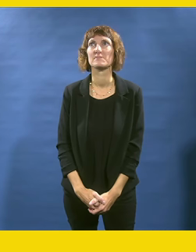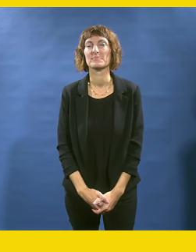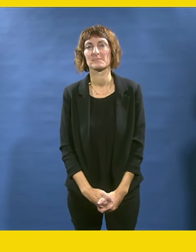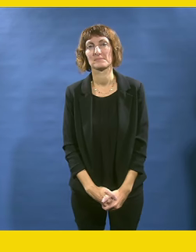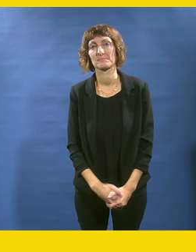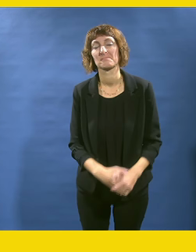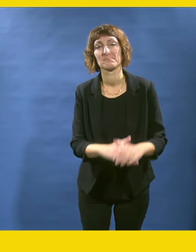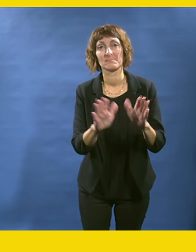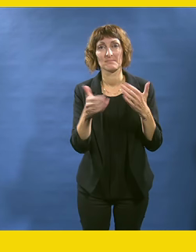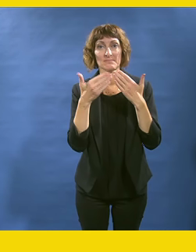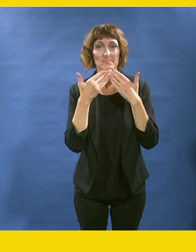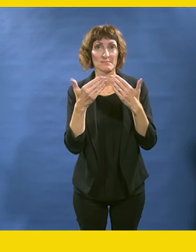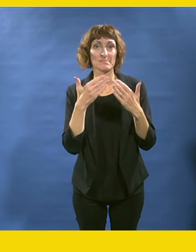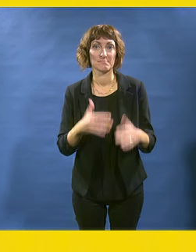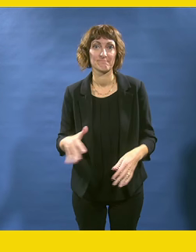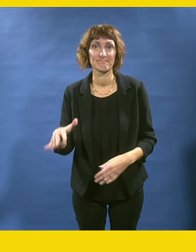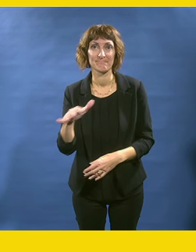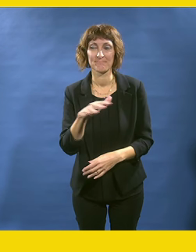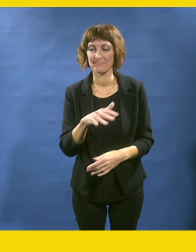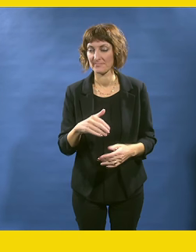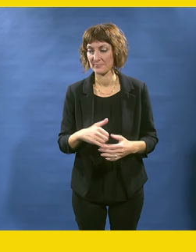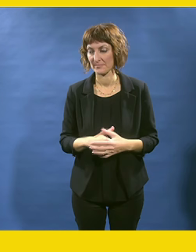Merci à toutes. Merci beaucoup.